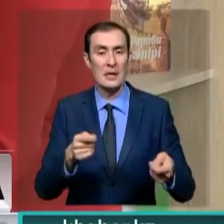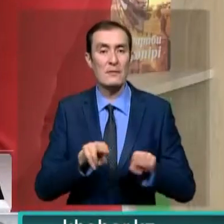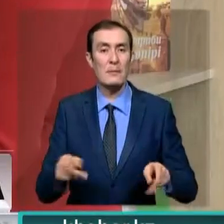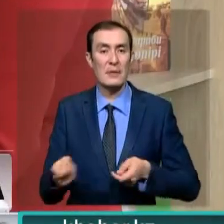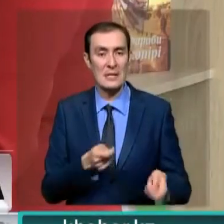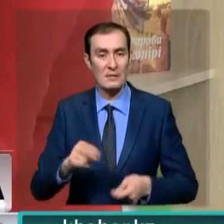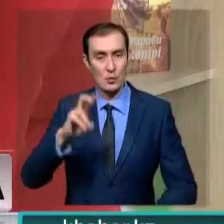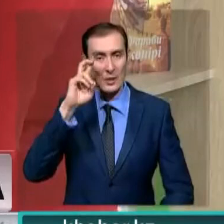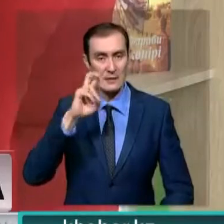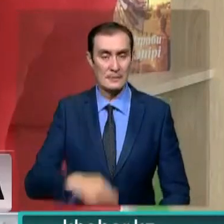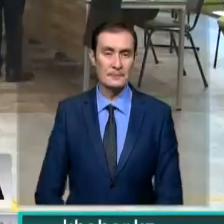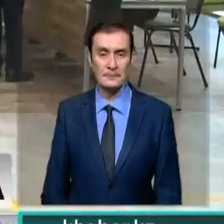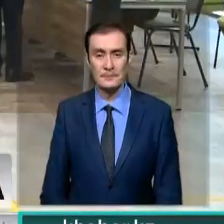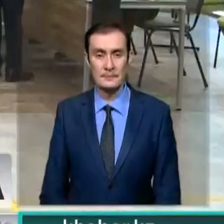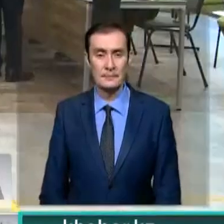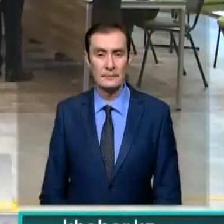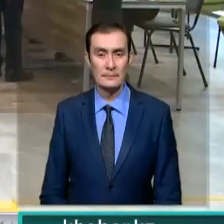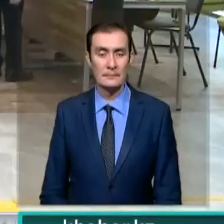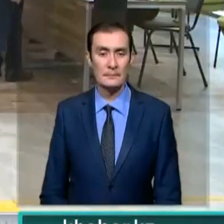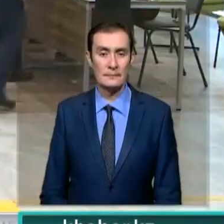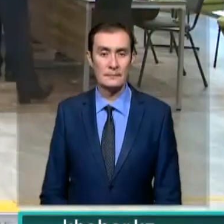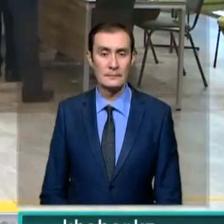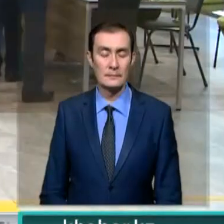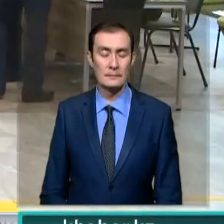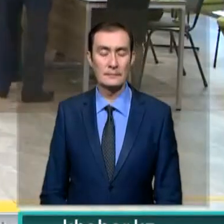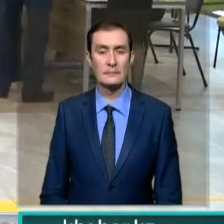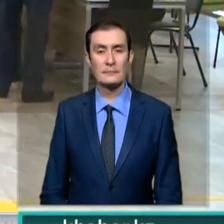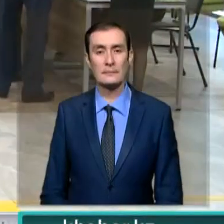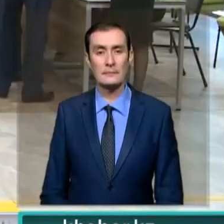страны аур габитов ерболата беша в туркестан итоги дня